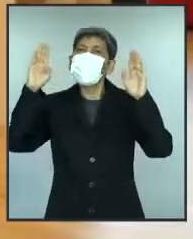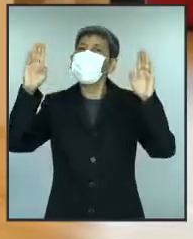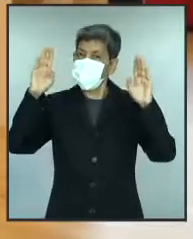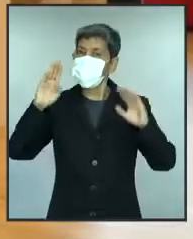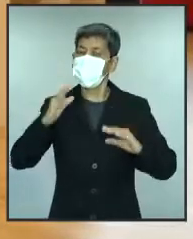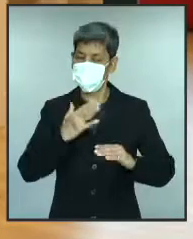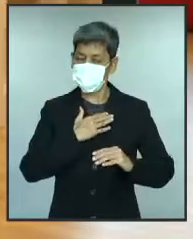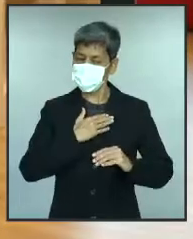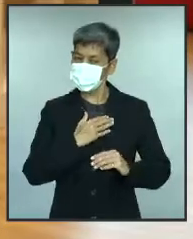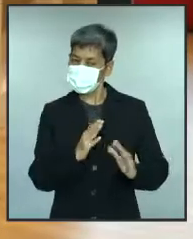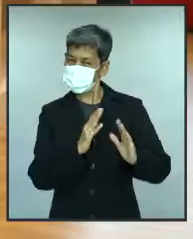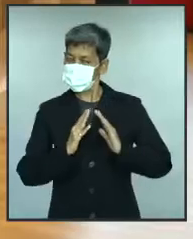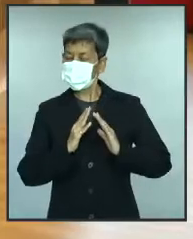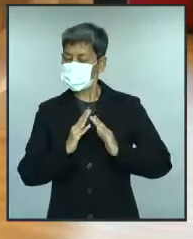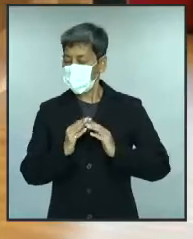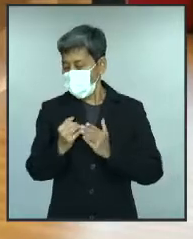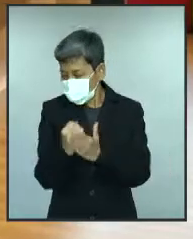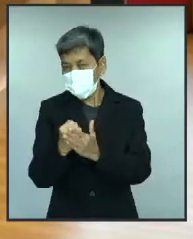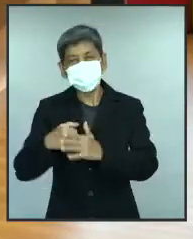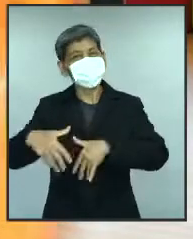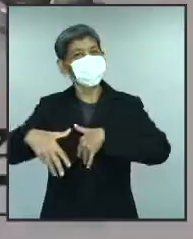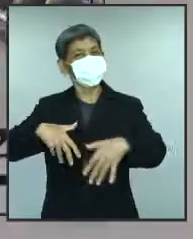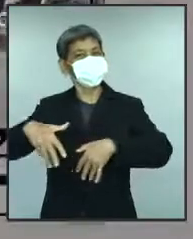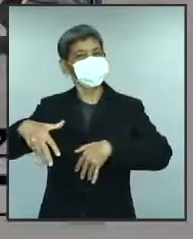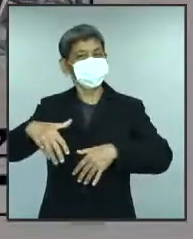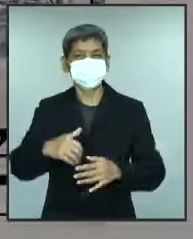จะเอาตรงเนี้ยไปช่วยคนในชุมชน